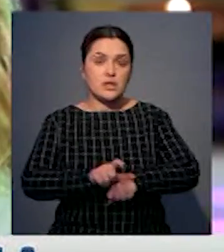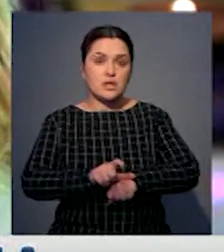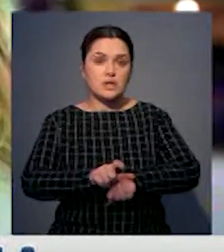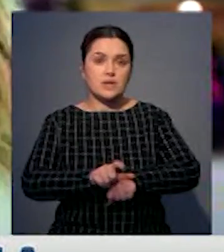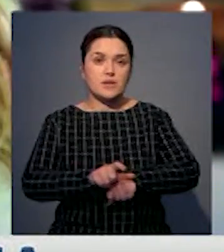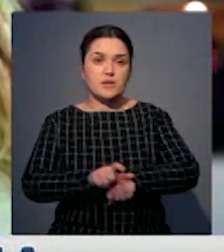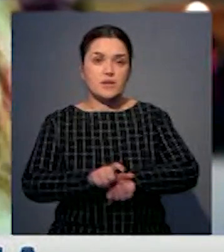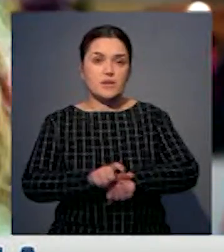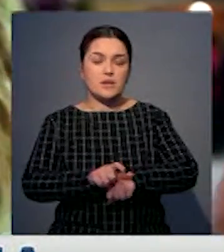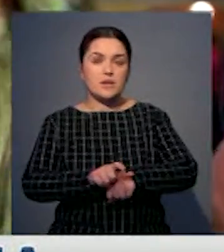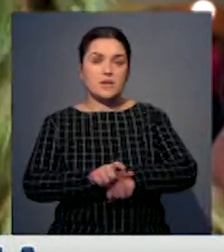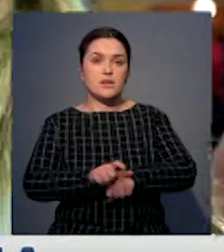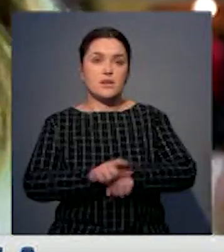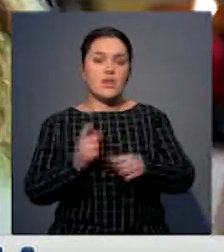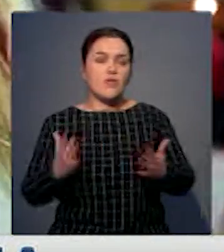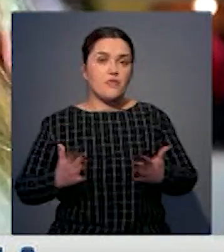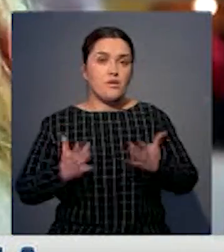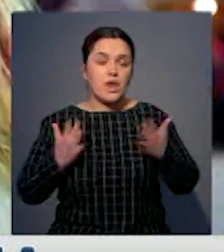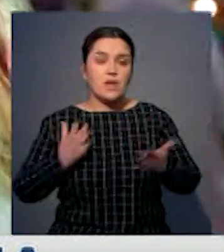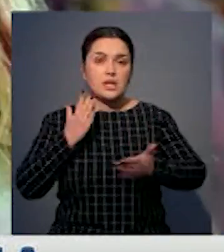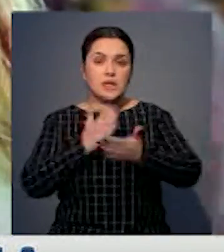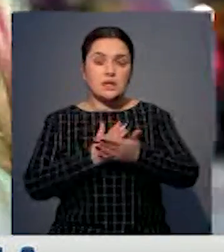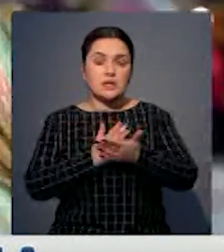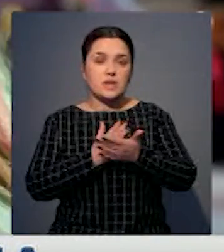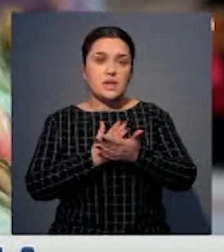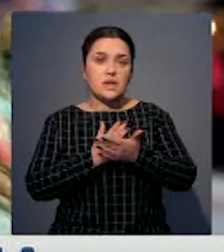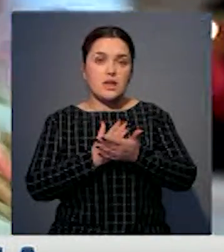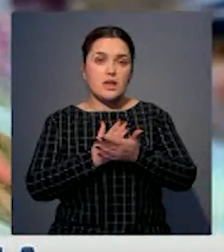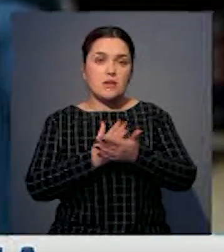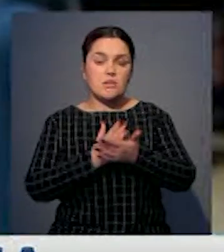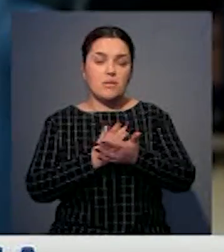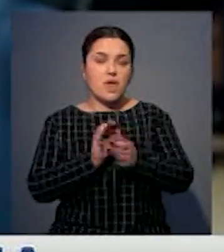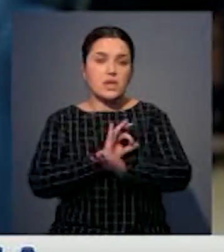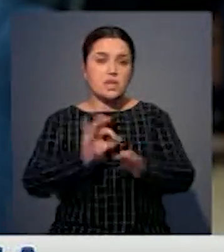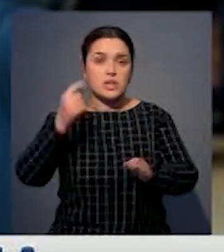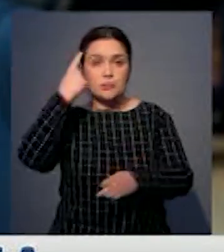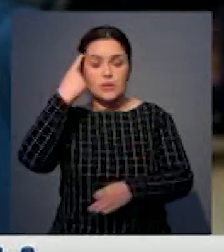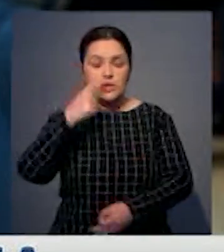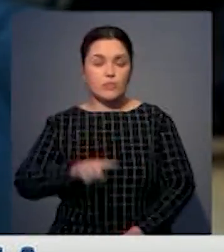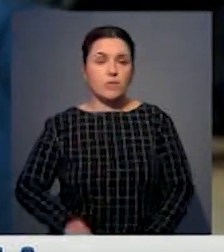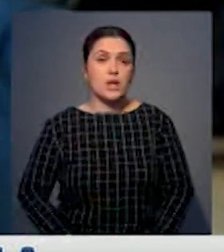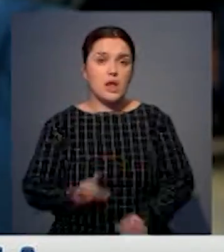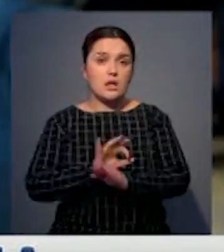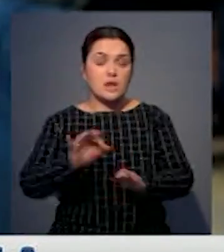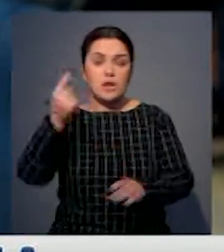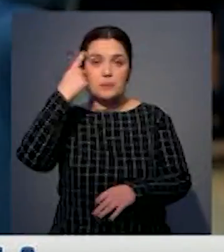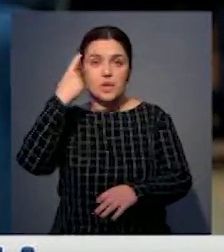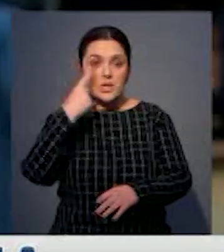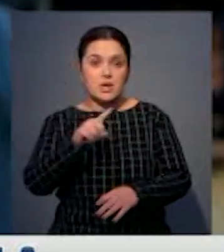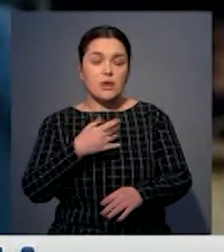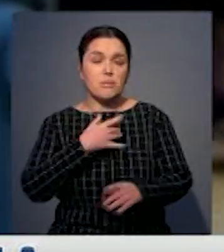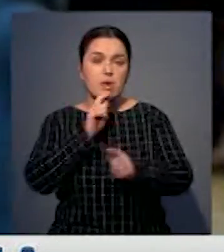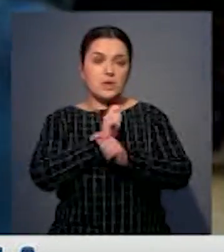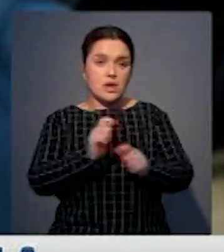это восхитительно. И мне кажется, это очень классно придумали. Это хорошая идея. Мы дарим позитивную